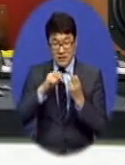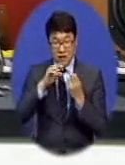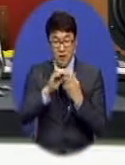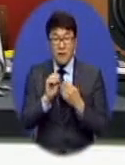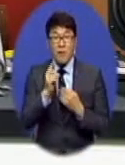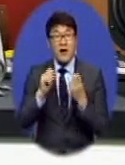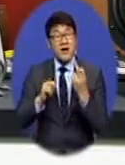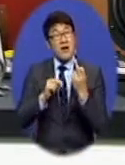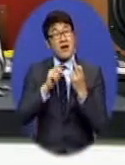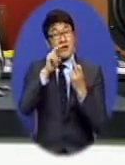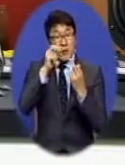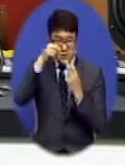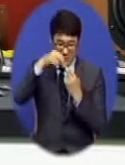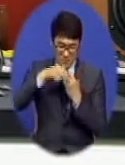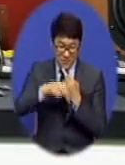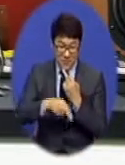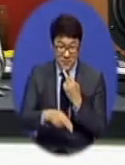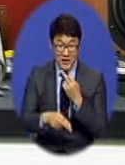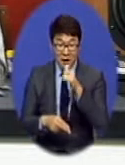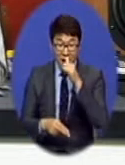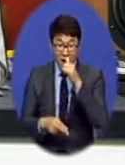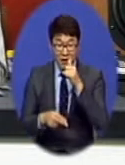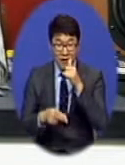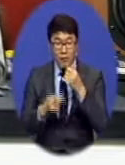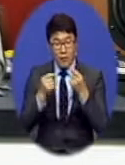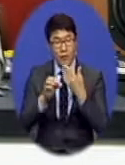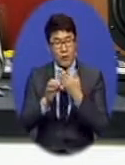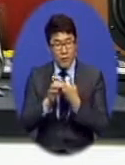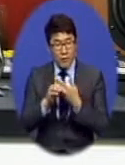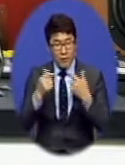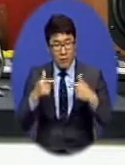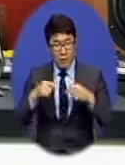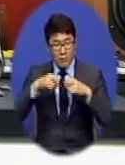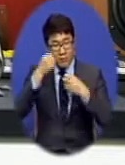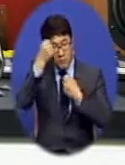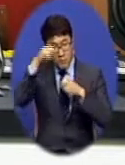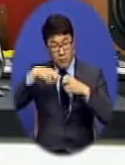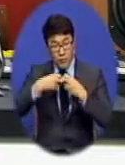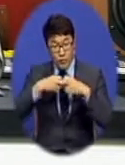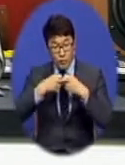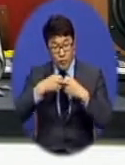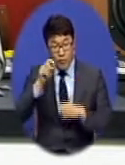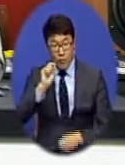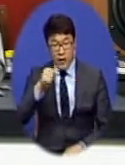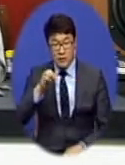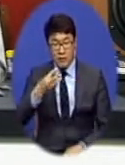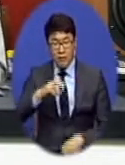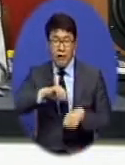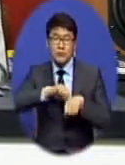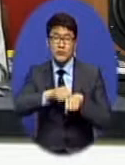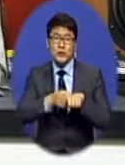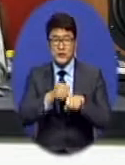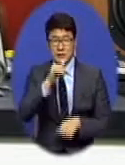높은 곳을 오르락 내리락 하게 되잖아요. 네. 그러면은 이 무릎 관절에 무리를 주게 되는데요.